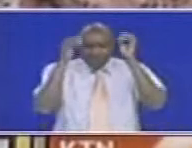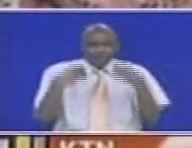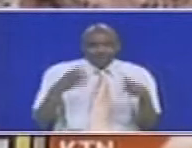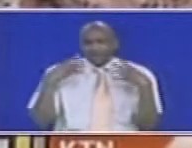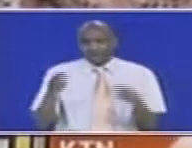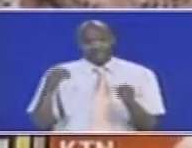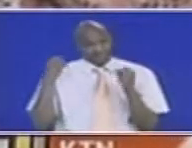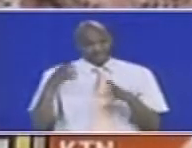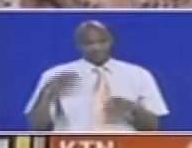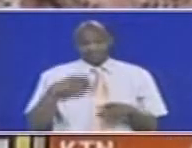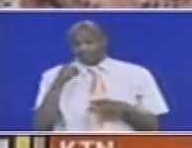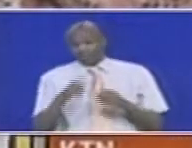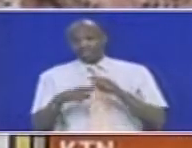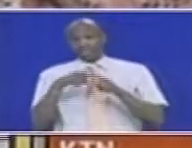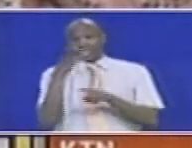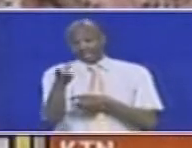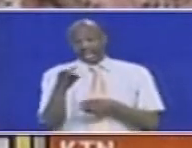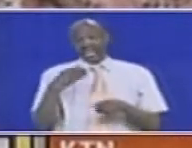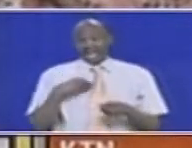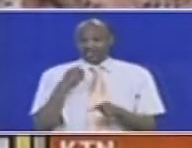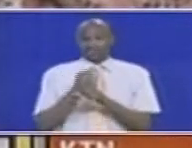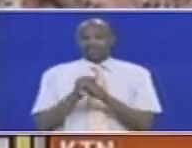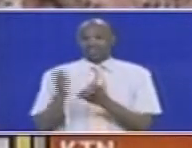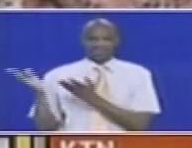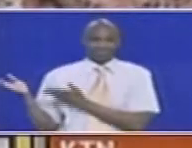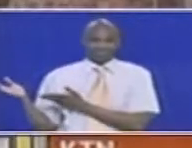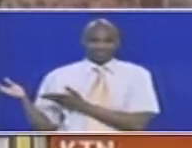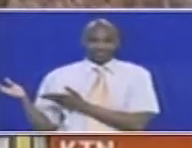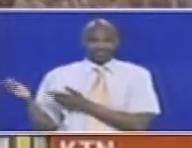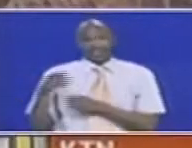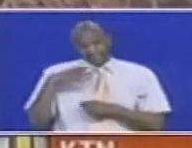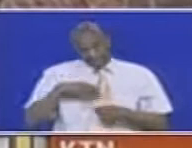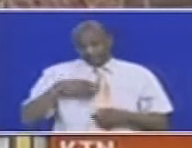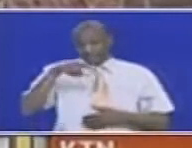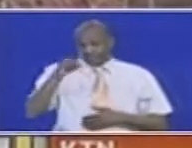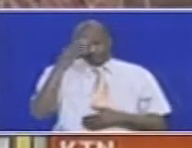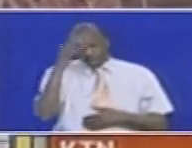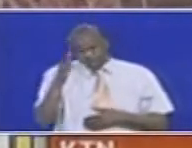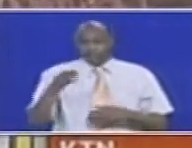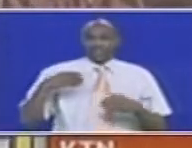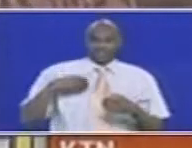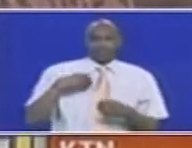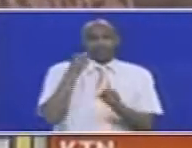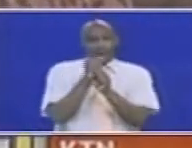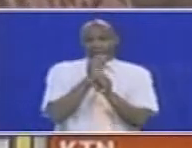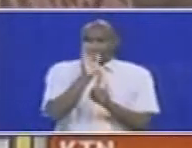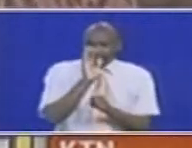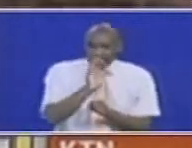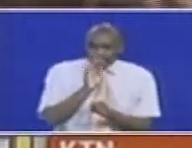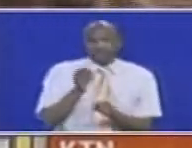wao huishilia kuchinjwa na kufanywa unyama wa aina hii, huku wamiliki wakikosa huduma za punda wanaowategemea kwa kazi zao za kila